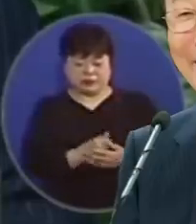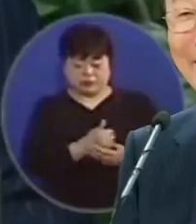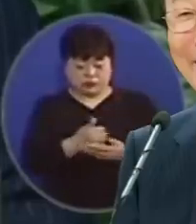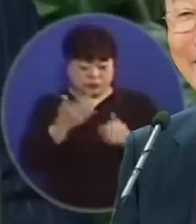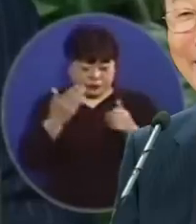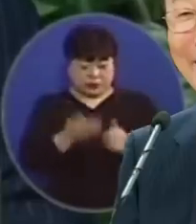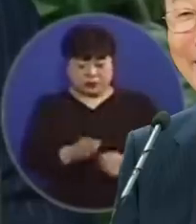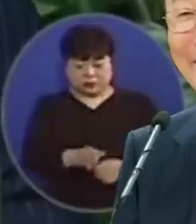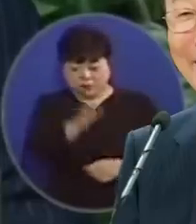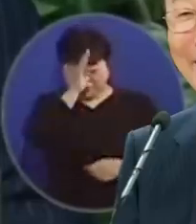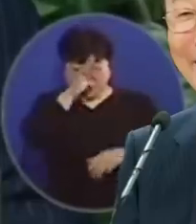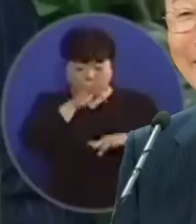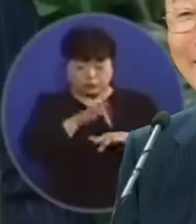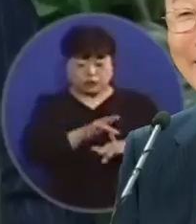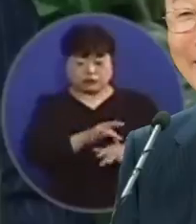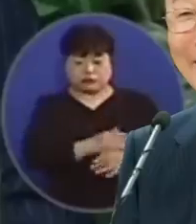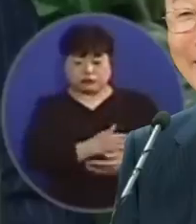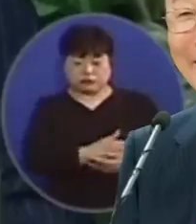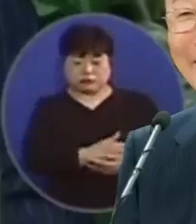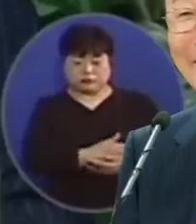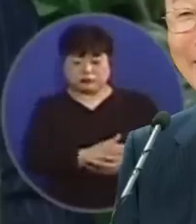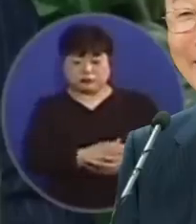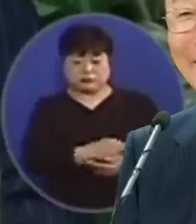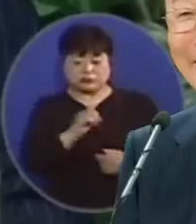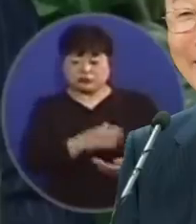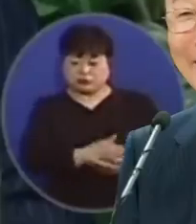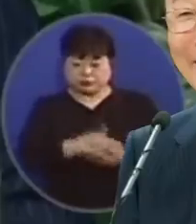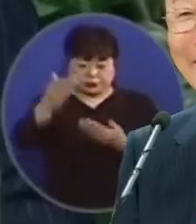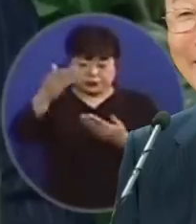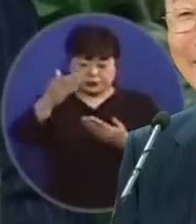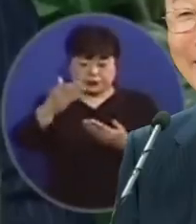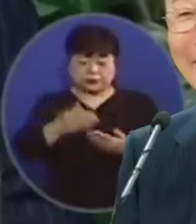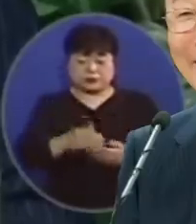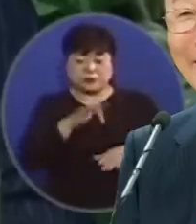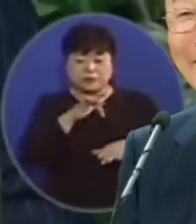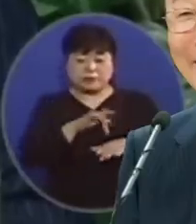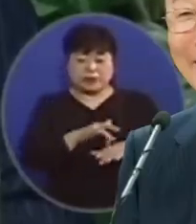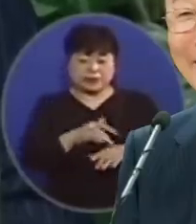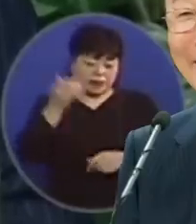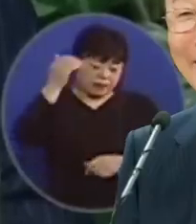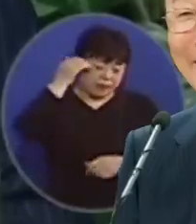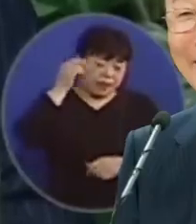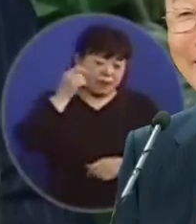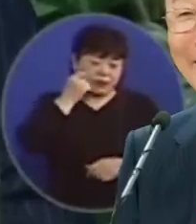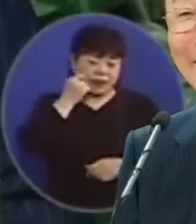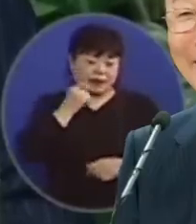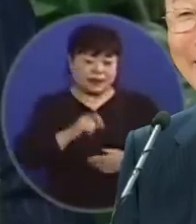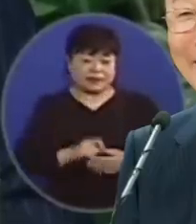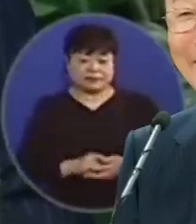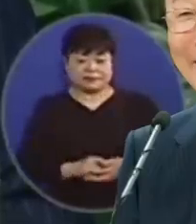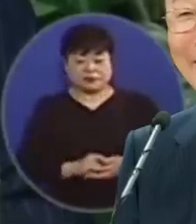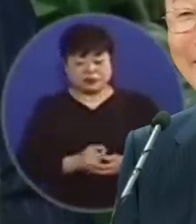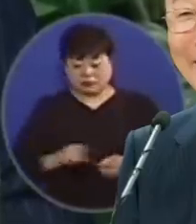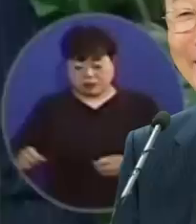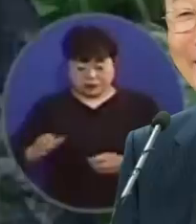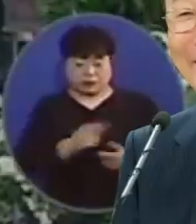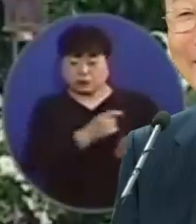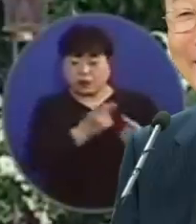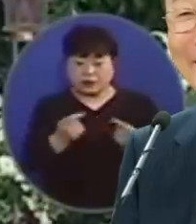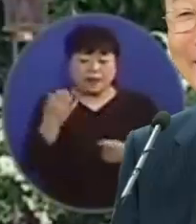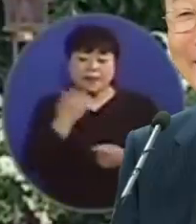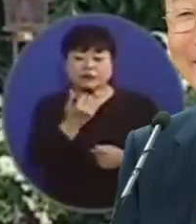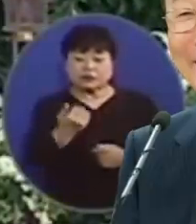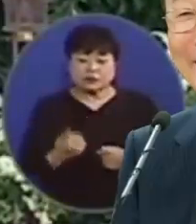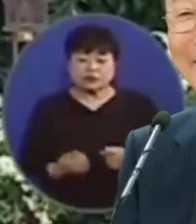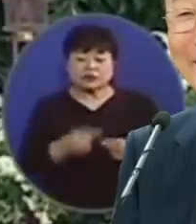주님께서 병과 저주를 청산해버리면 마귀가 더 우리 위에 군림할 수 있는 열쇠를 또 하나 잃어버리는 것입니다.